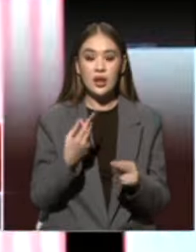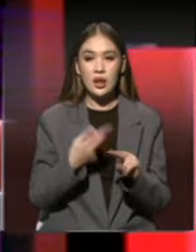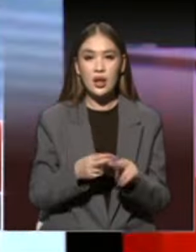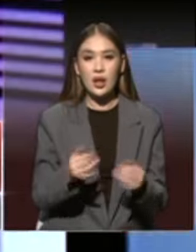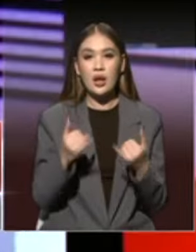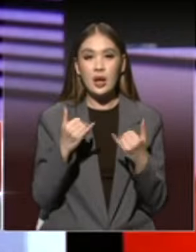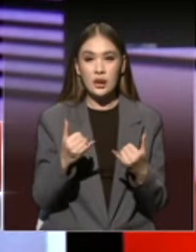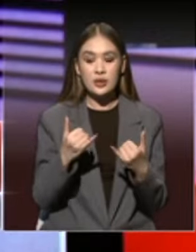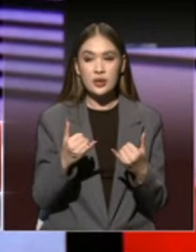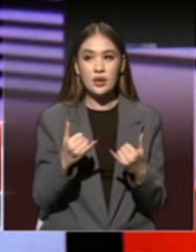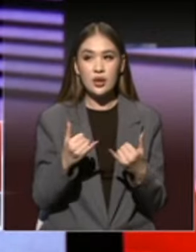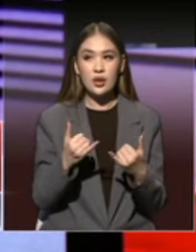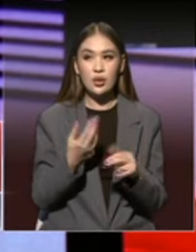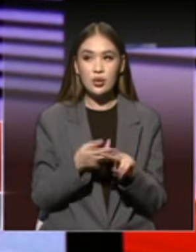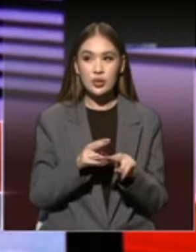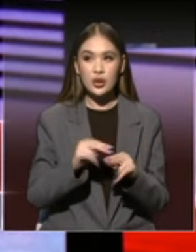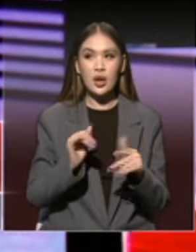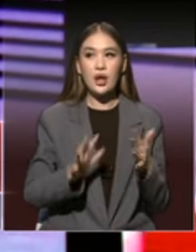қазіргі осы